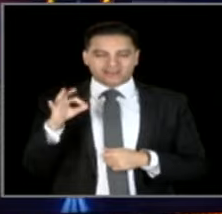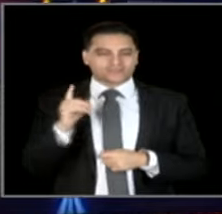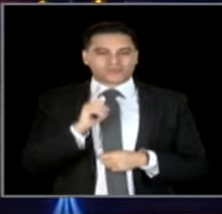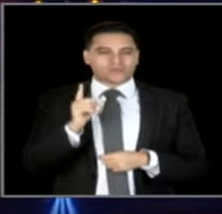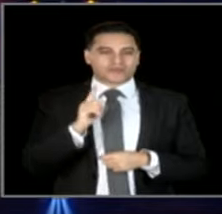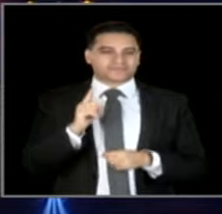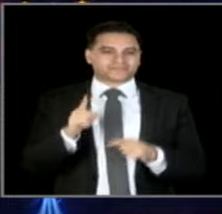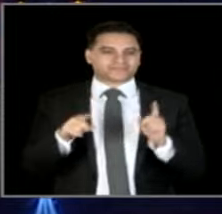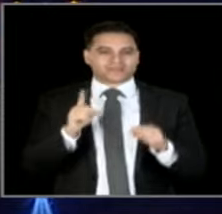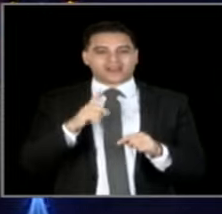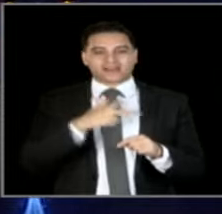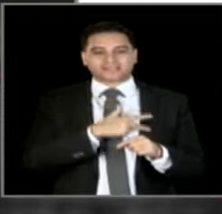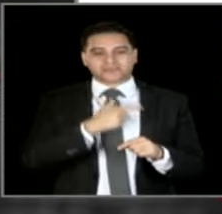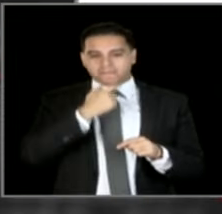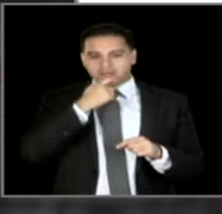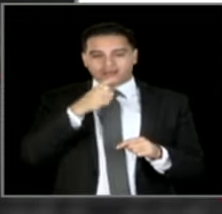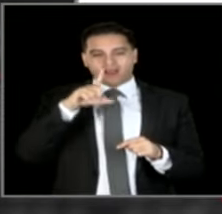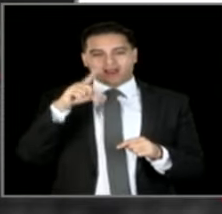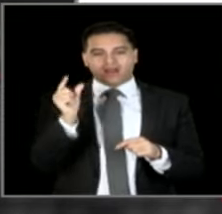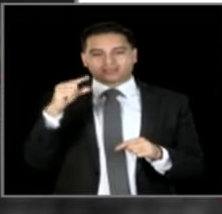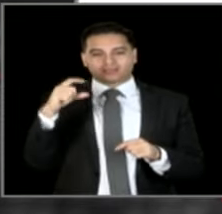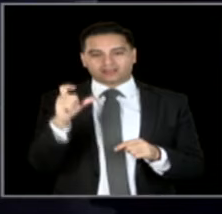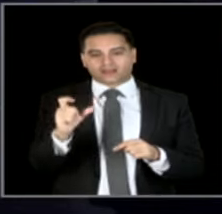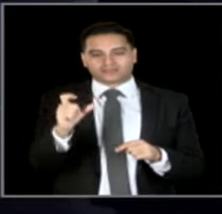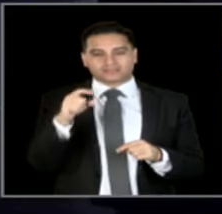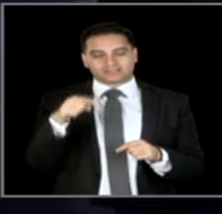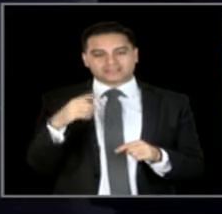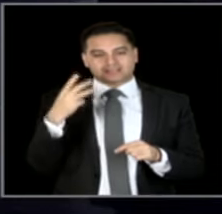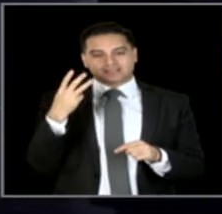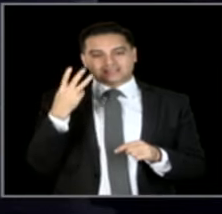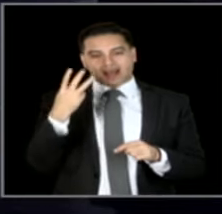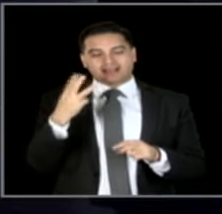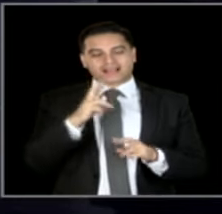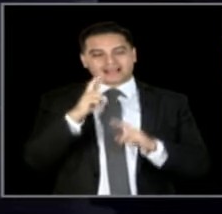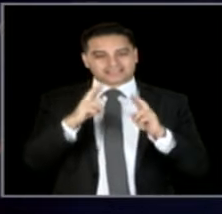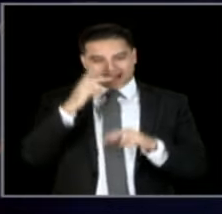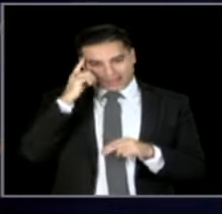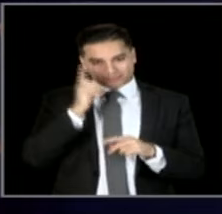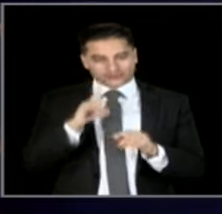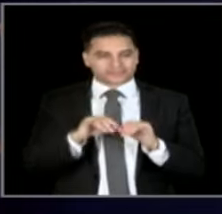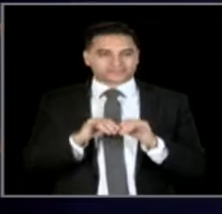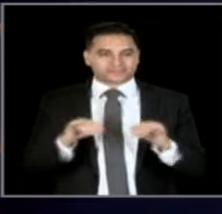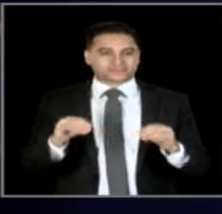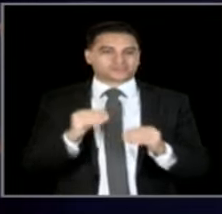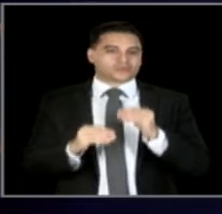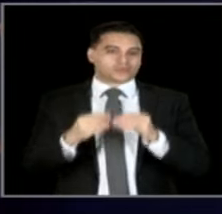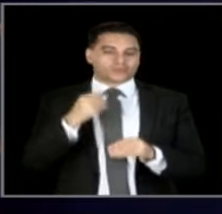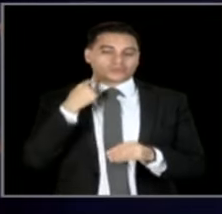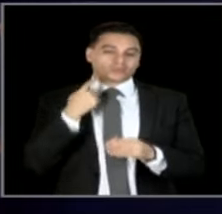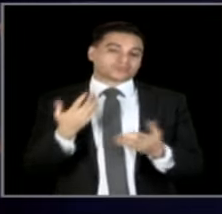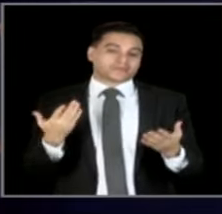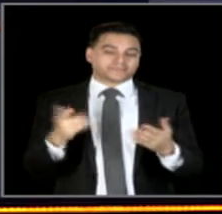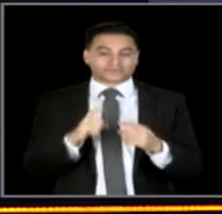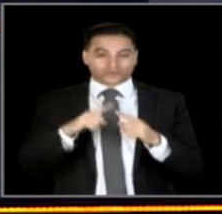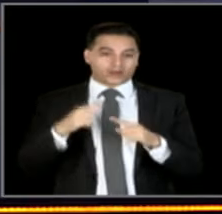باريس، لندن. تلات اسئله بتلاتين نقطه ضاعوا من الجامعتين. طبعا السؤال